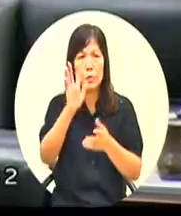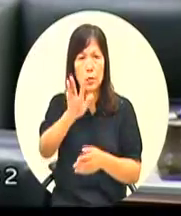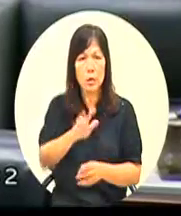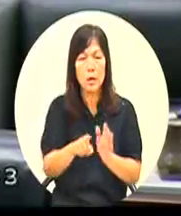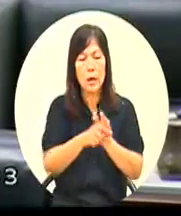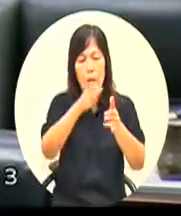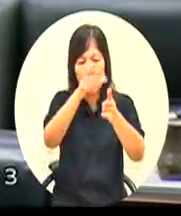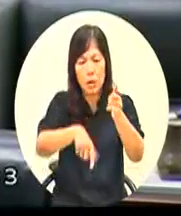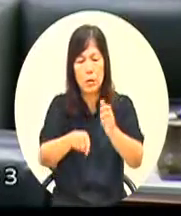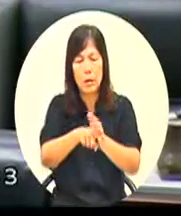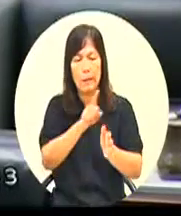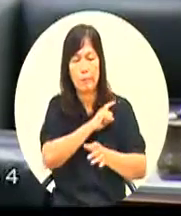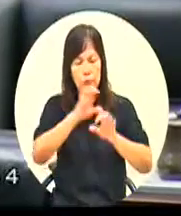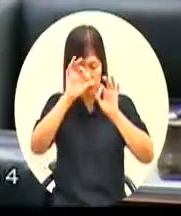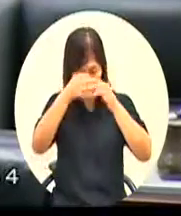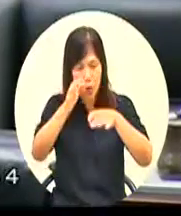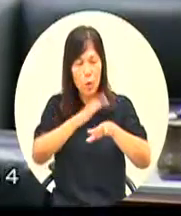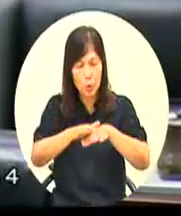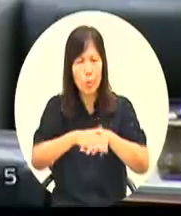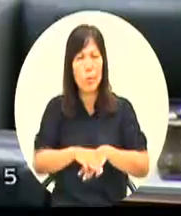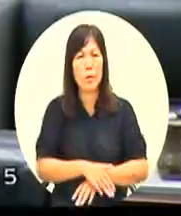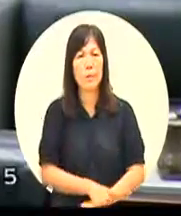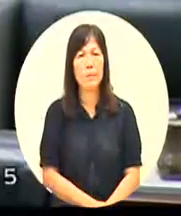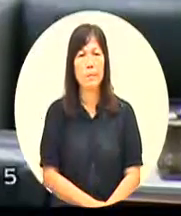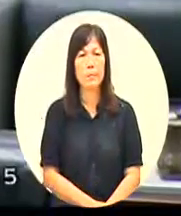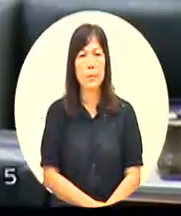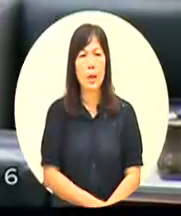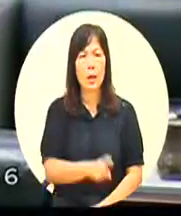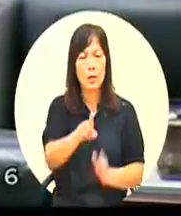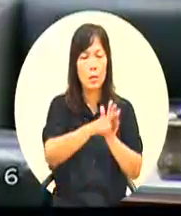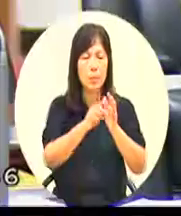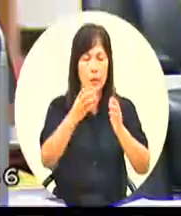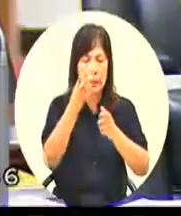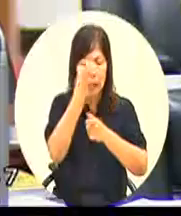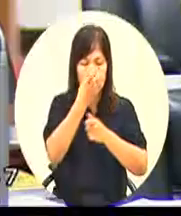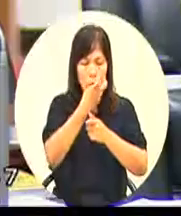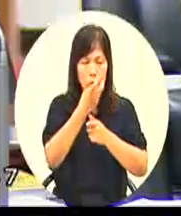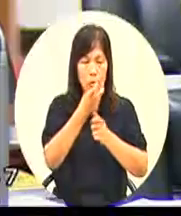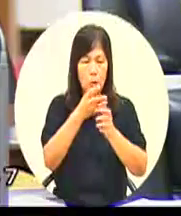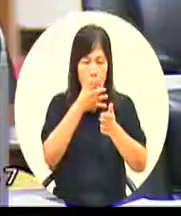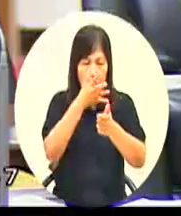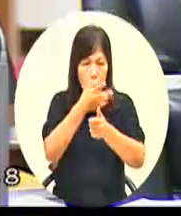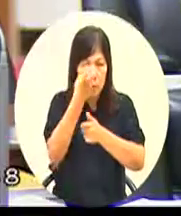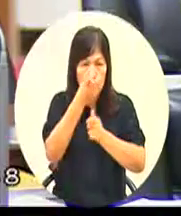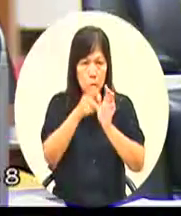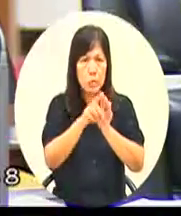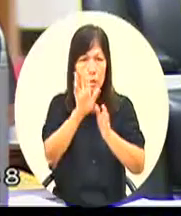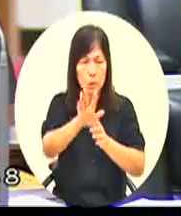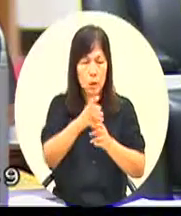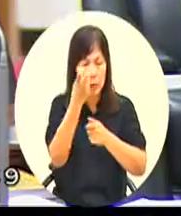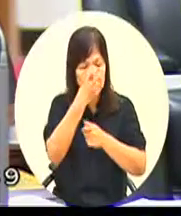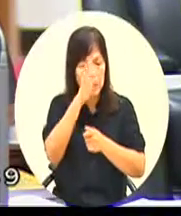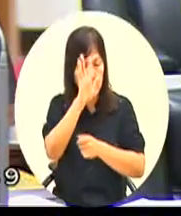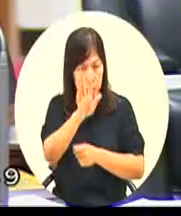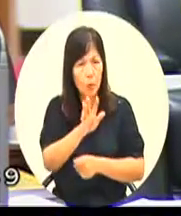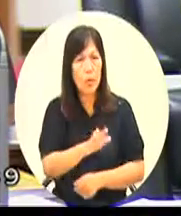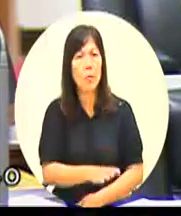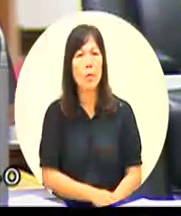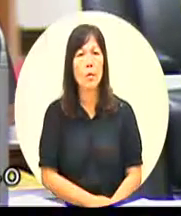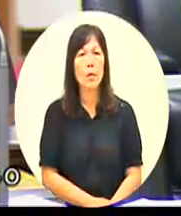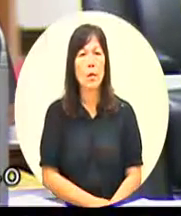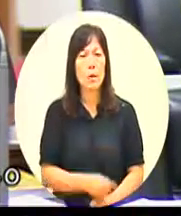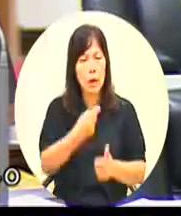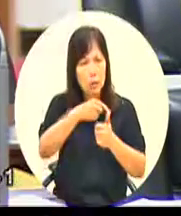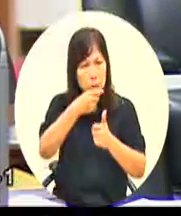个案我们会检讨，何以我们没处理呢？ 你们的督学都到学校去做督学检查的时候，教